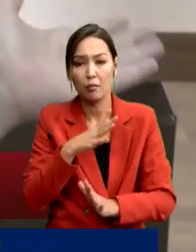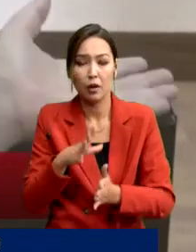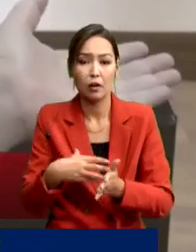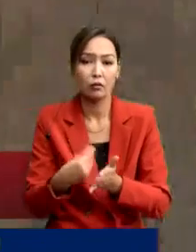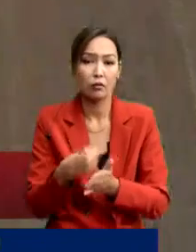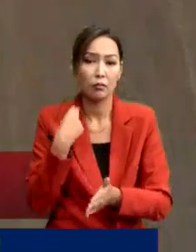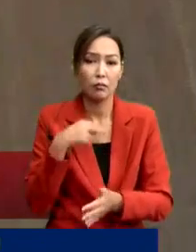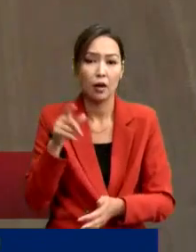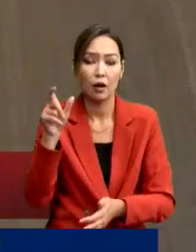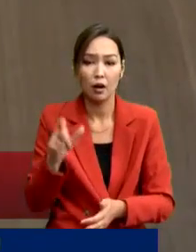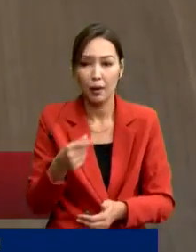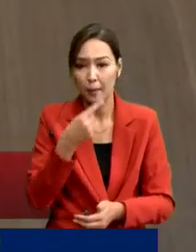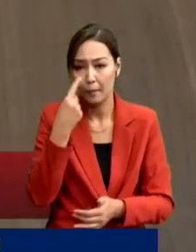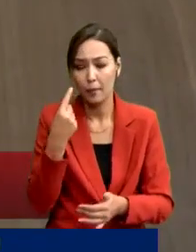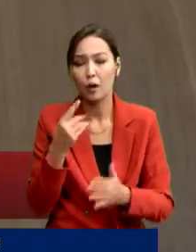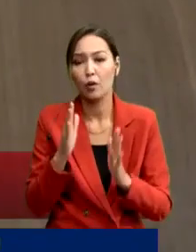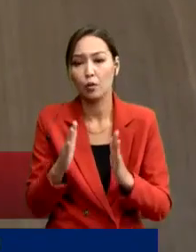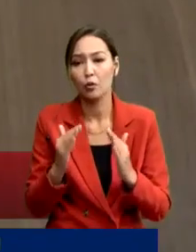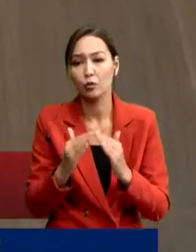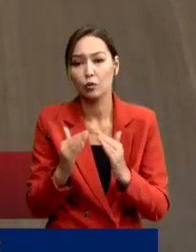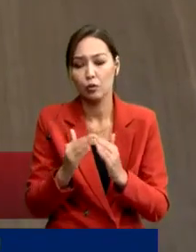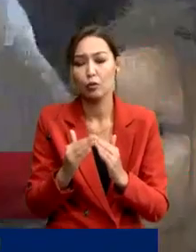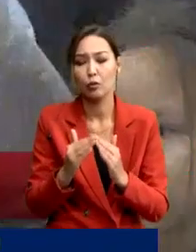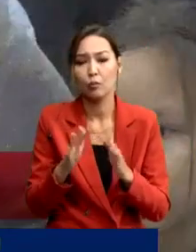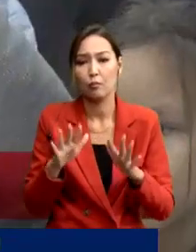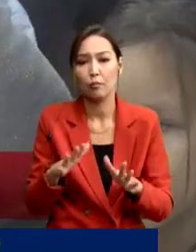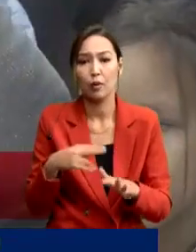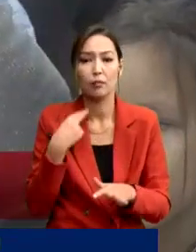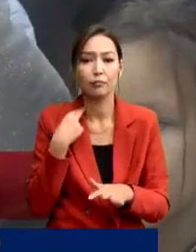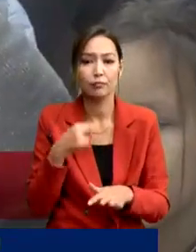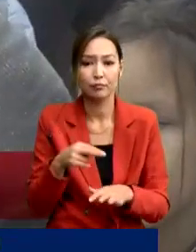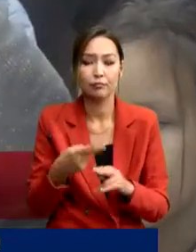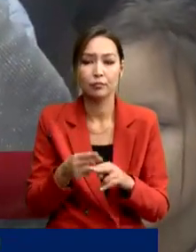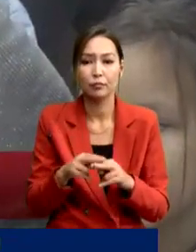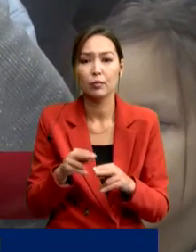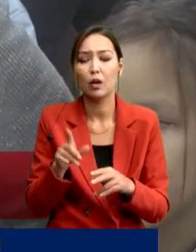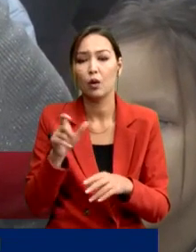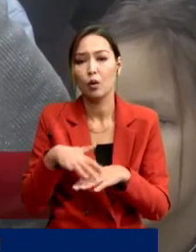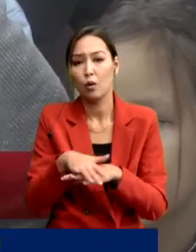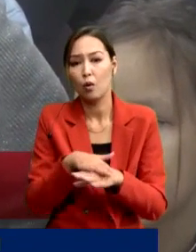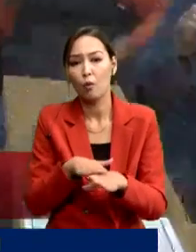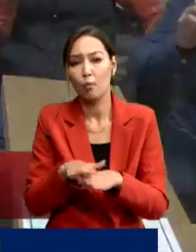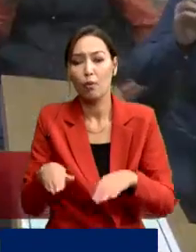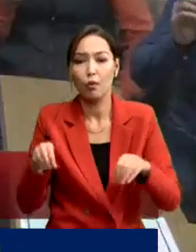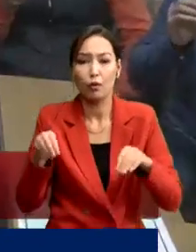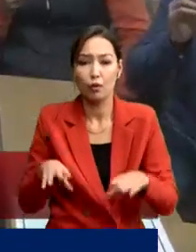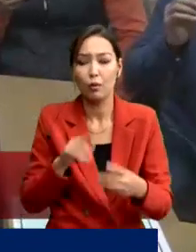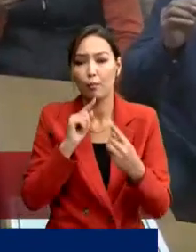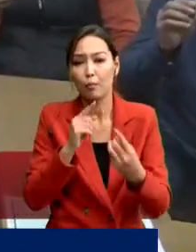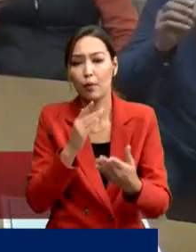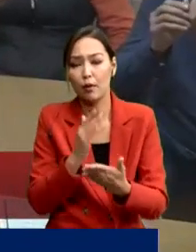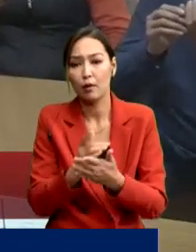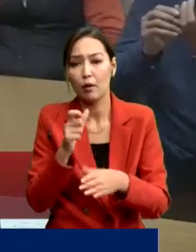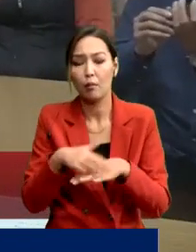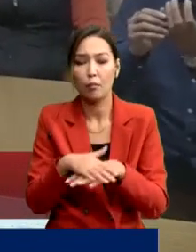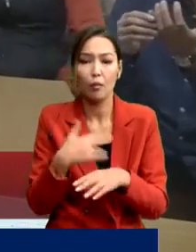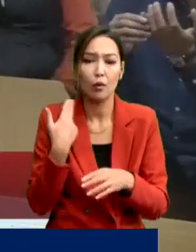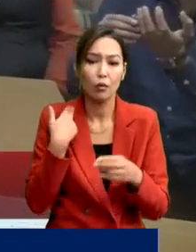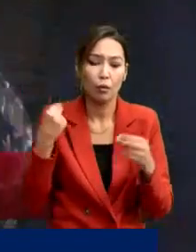болған азамат жақында үй қамаққа шығарылыпты. Тұрғындар бұл шешімге түбегейлі қарсы, бұқараның қарсысын қалтасына